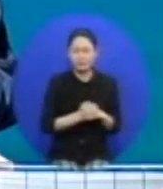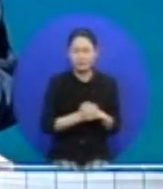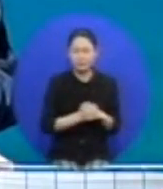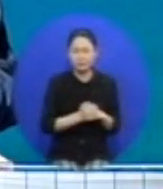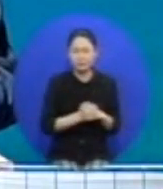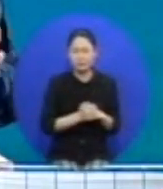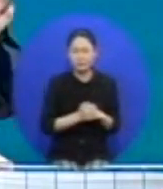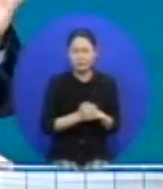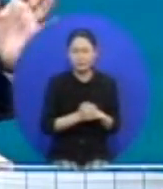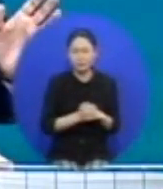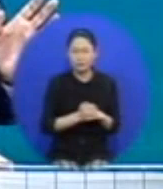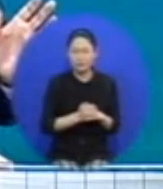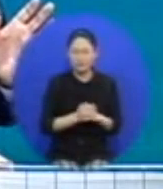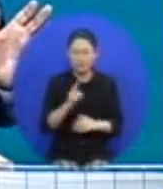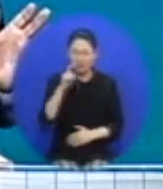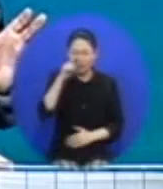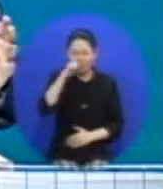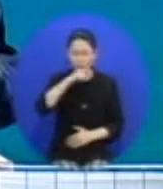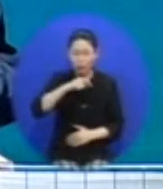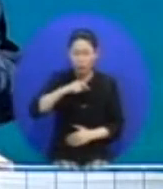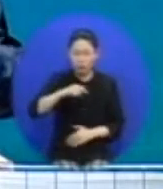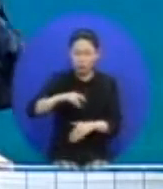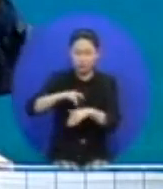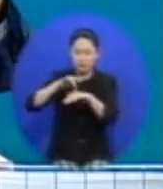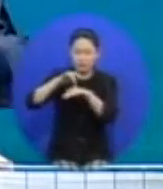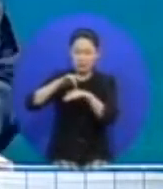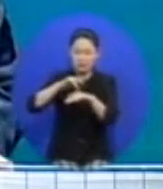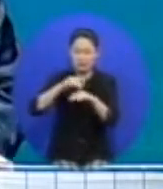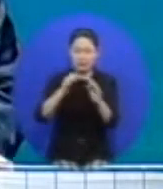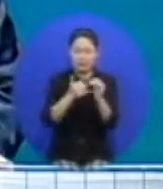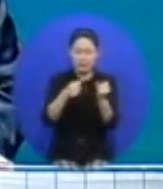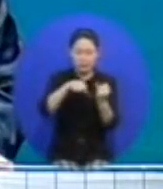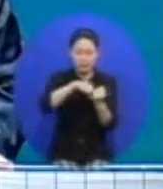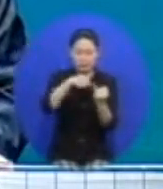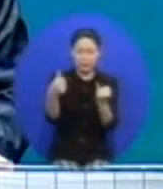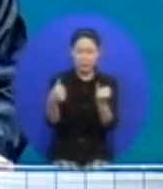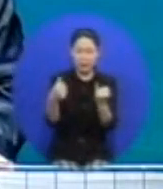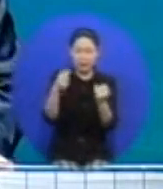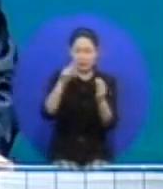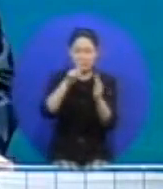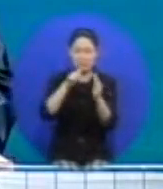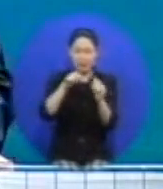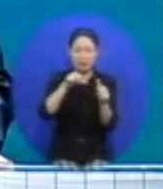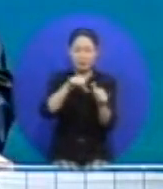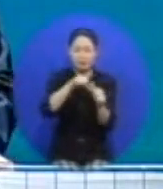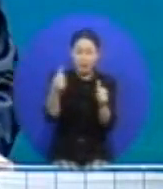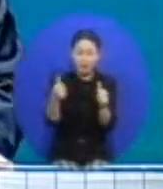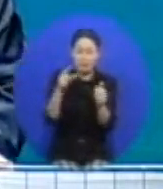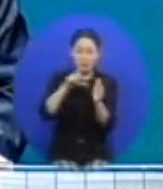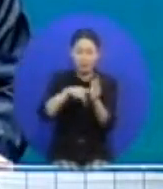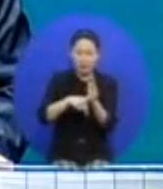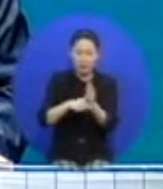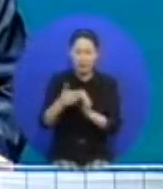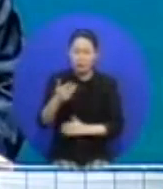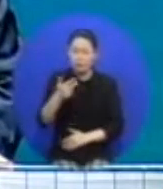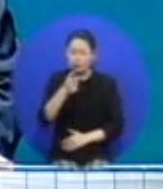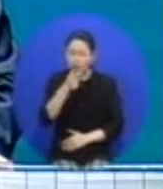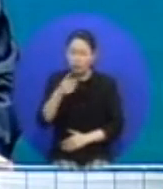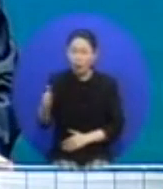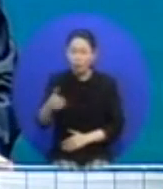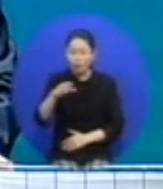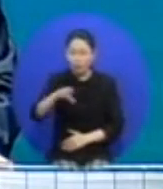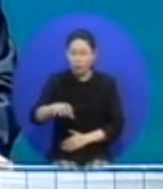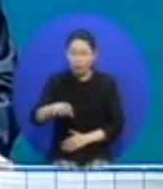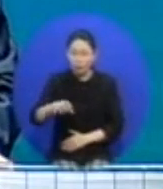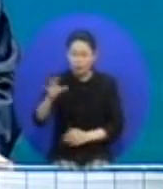들입니다 더러운 귀신이 사람에게서 나갔을 때에 물 없는 곳으로 다니며 쉬기를 구하되 줄